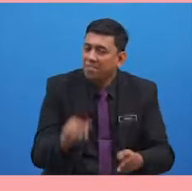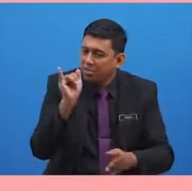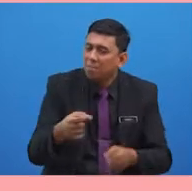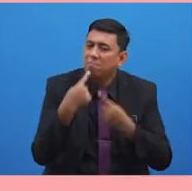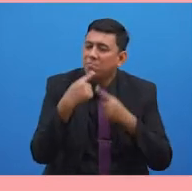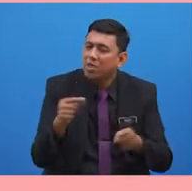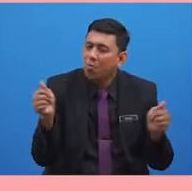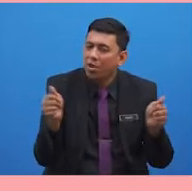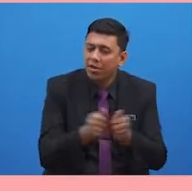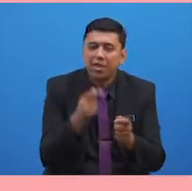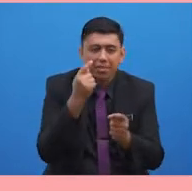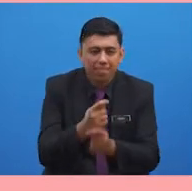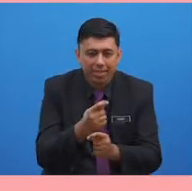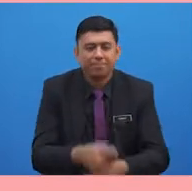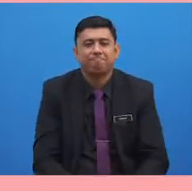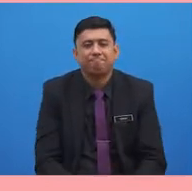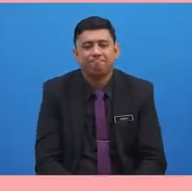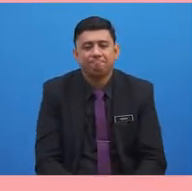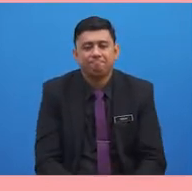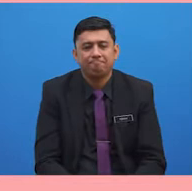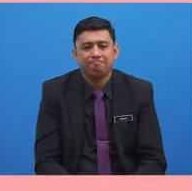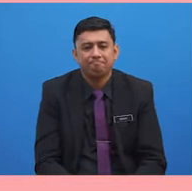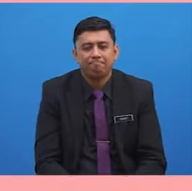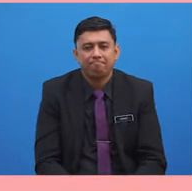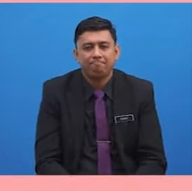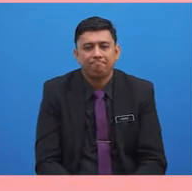yang menjawab dengan tepat.